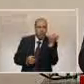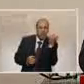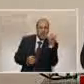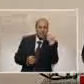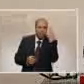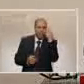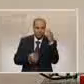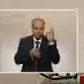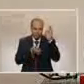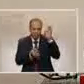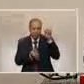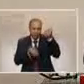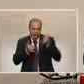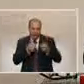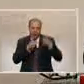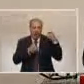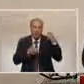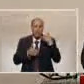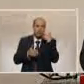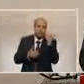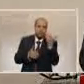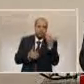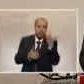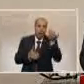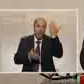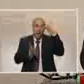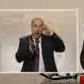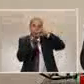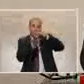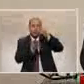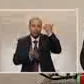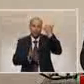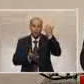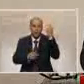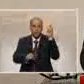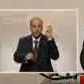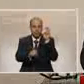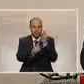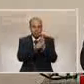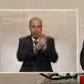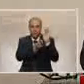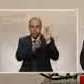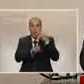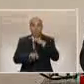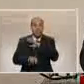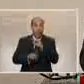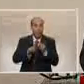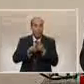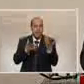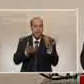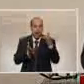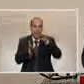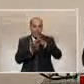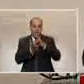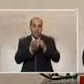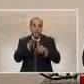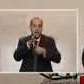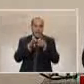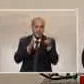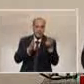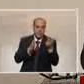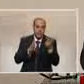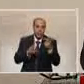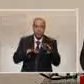ووضع في هذا المكان قرطاج يبقى لها دائما دور كبير وهو دور